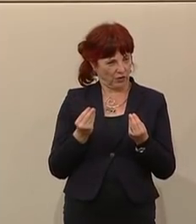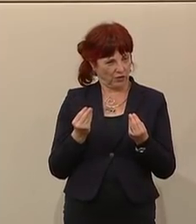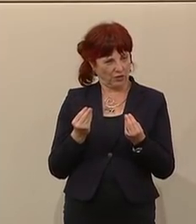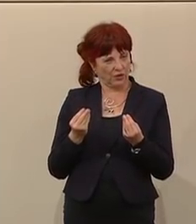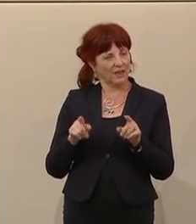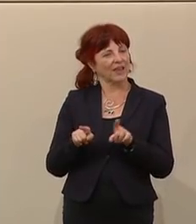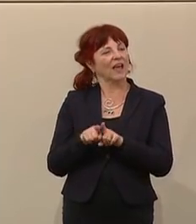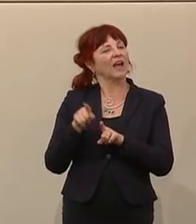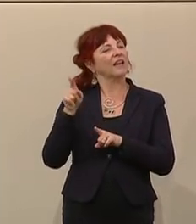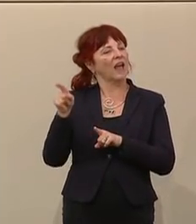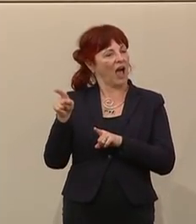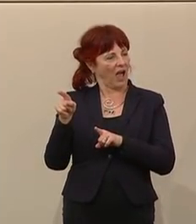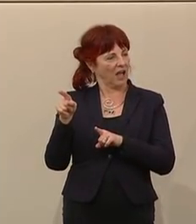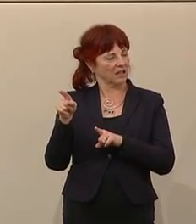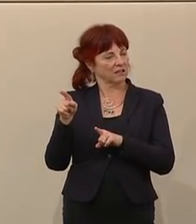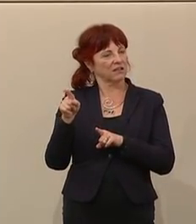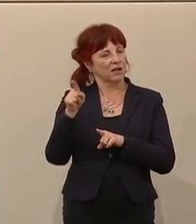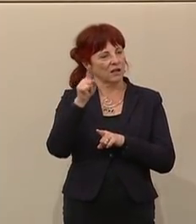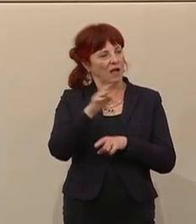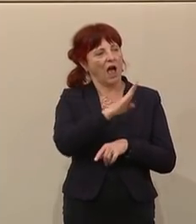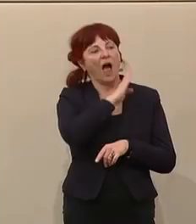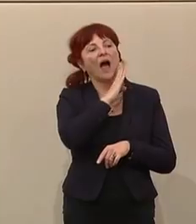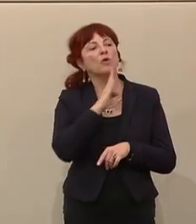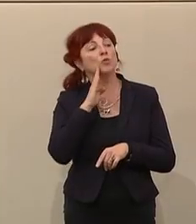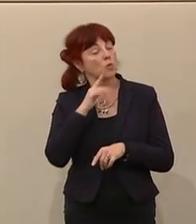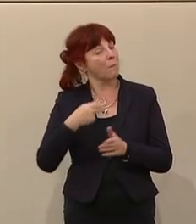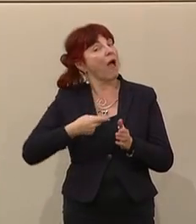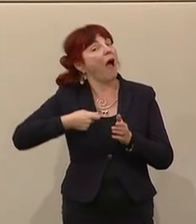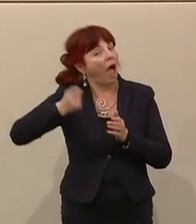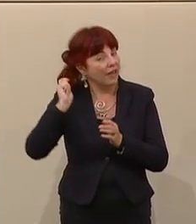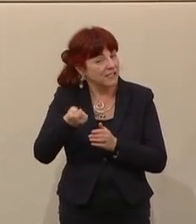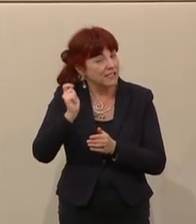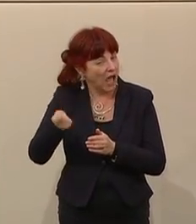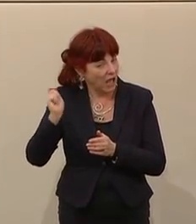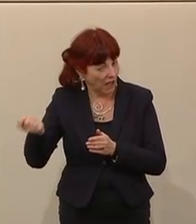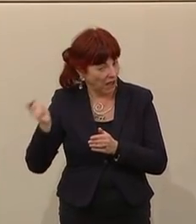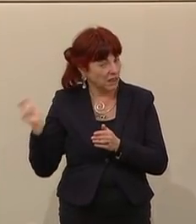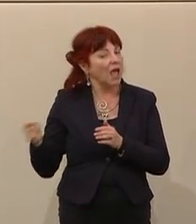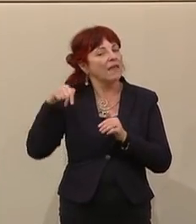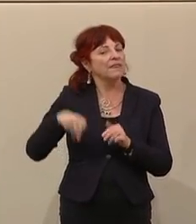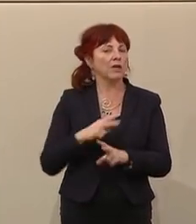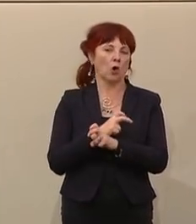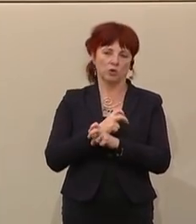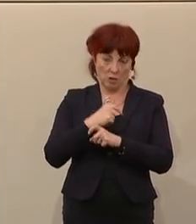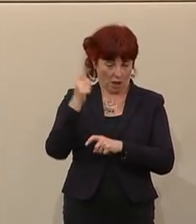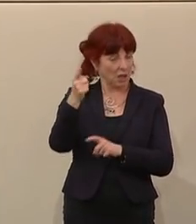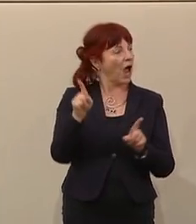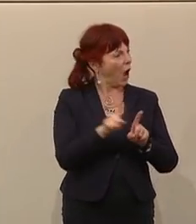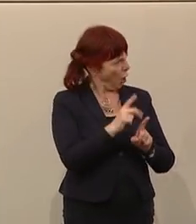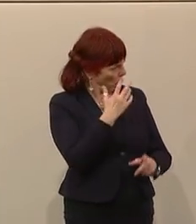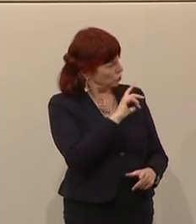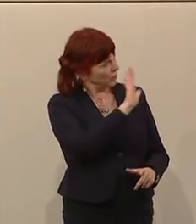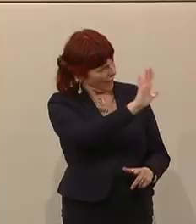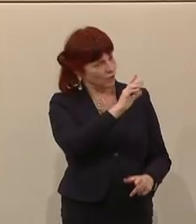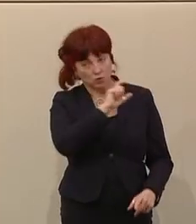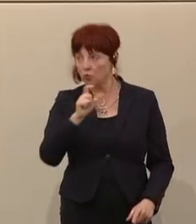Anzeigen in Niederösterreich? Ja, na sicher. Wenn Sie das so fragen, ja, Herr Rosenkranz.